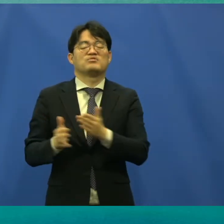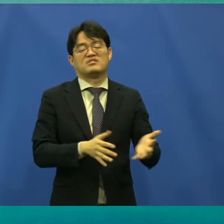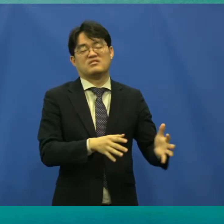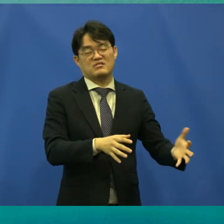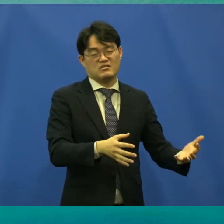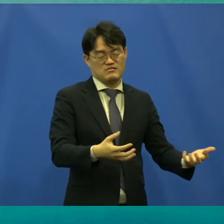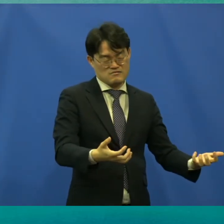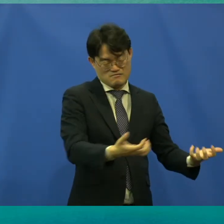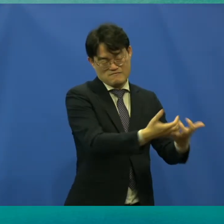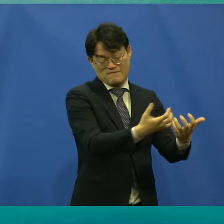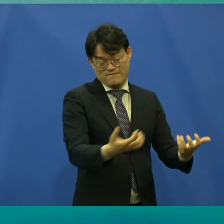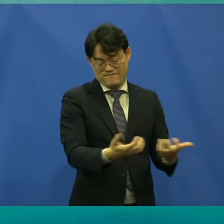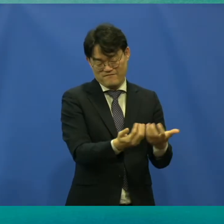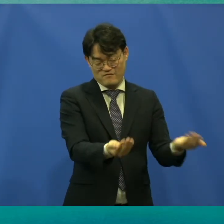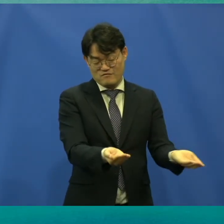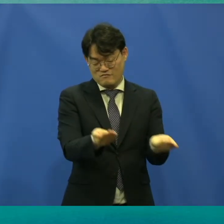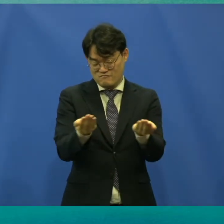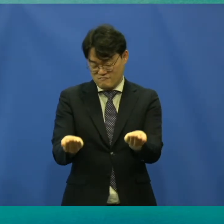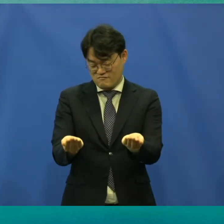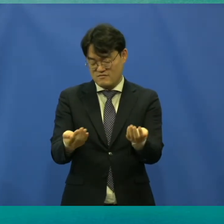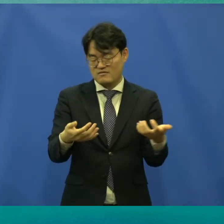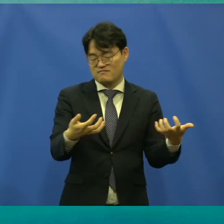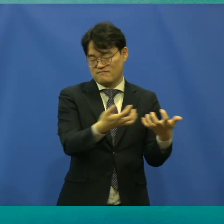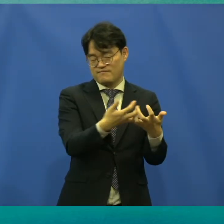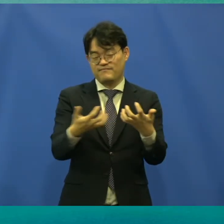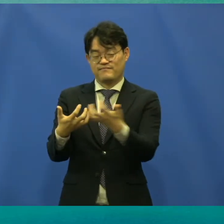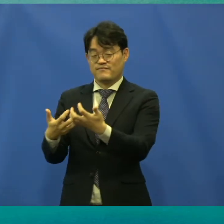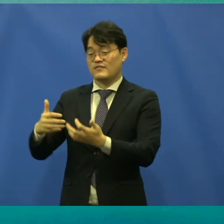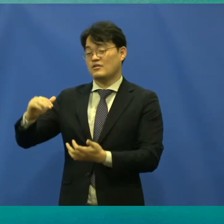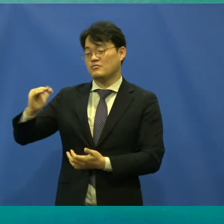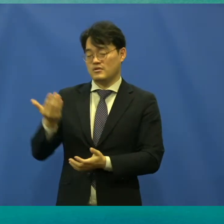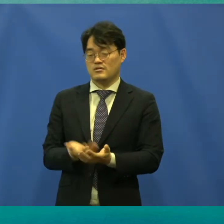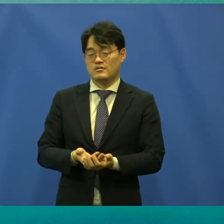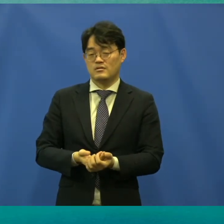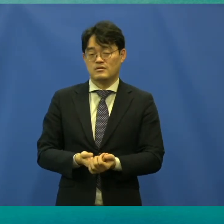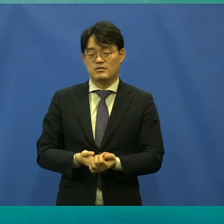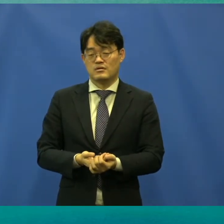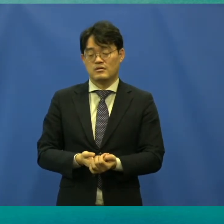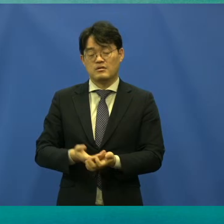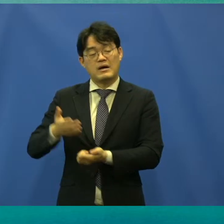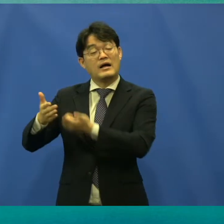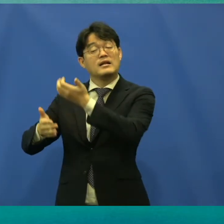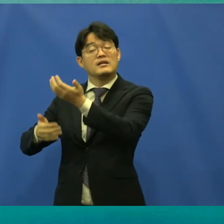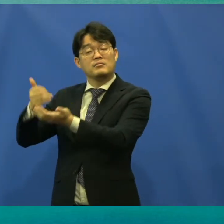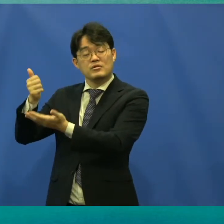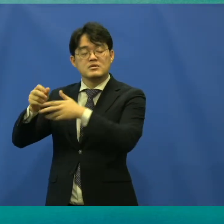위한 훈련이 필요하다면 얼마든지 무엇이든 동원하실 수가 있습니다.